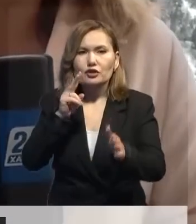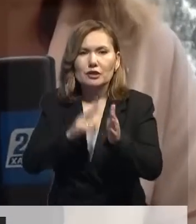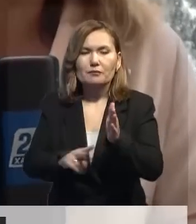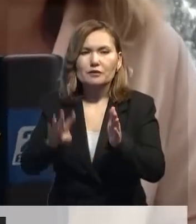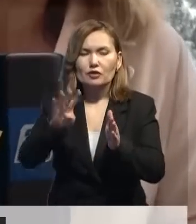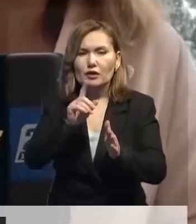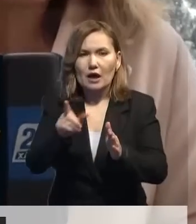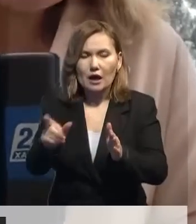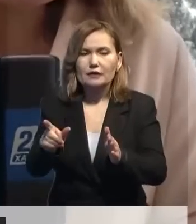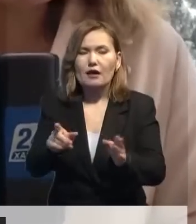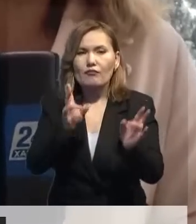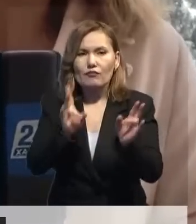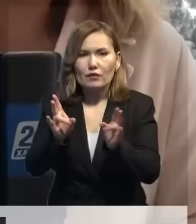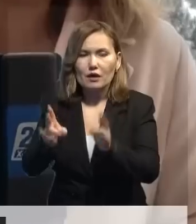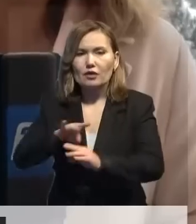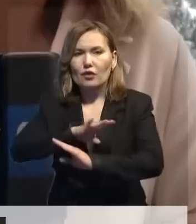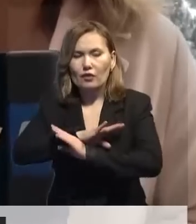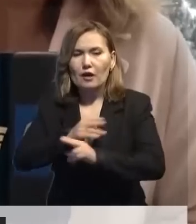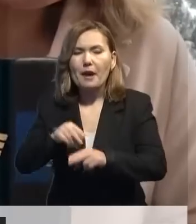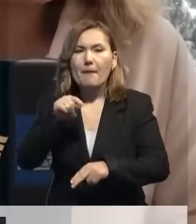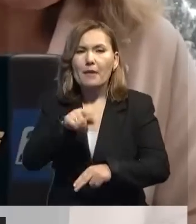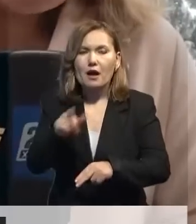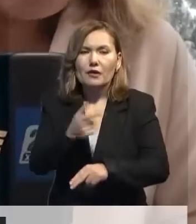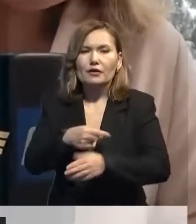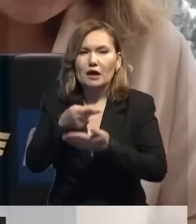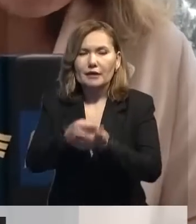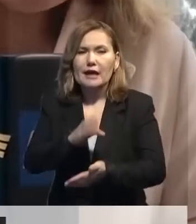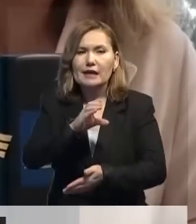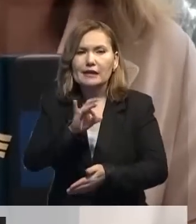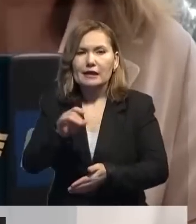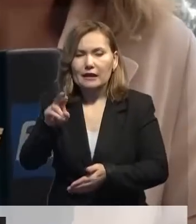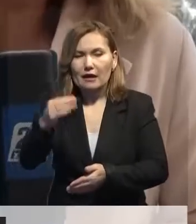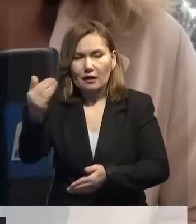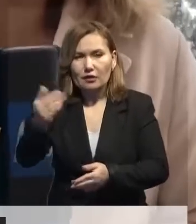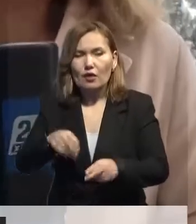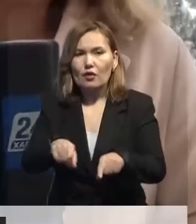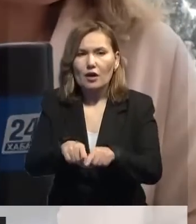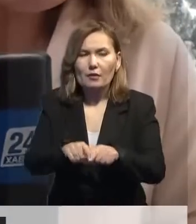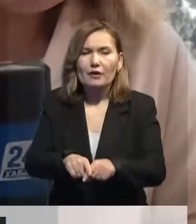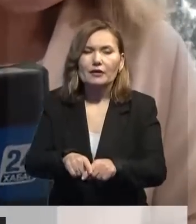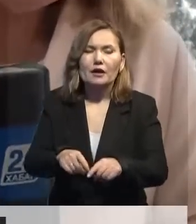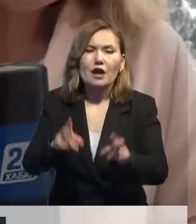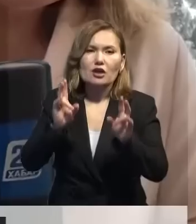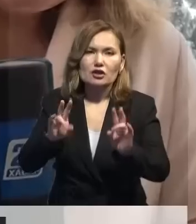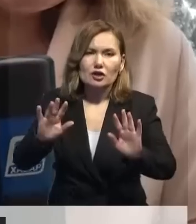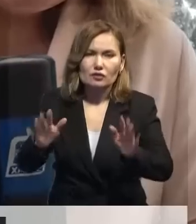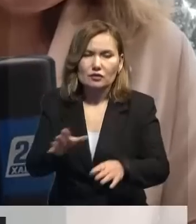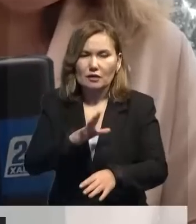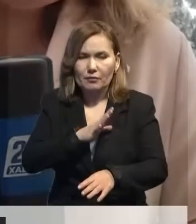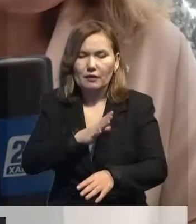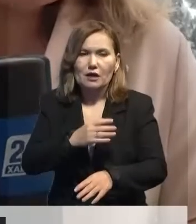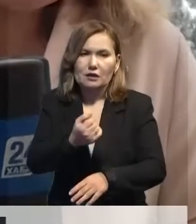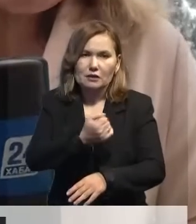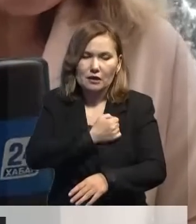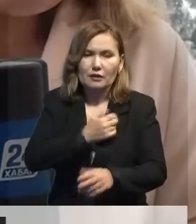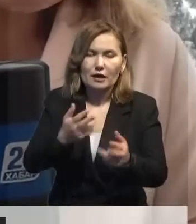қаза тауып, мыңдаған адам жарақат алған. Елдің солтүстік аймағында қауіпсіз төтенше жағдайлар жарияланды.